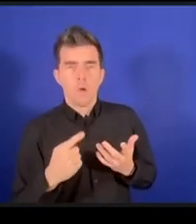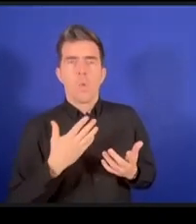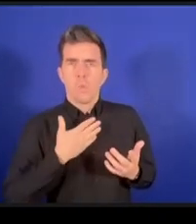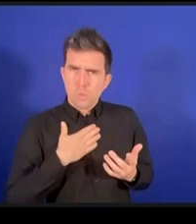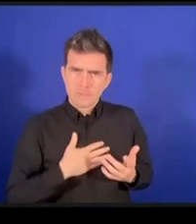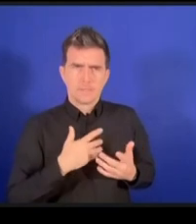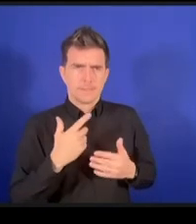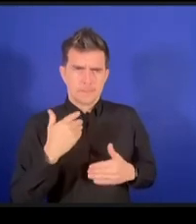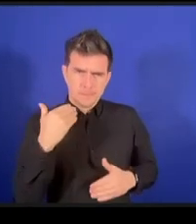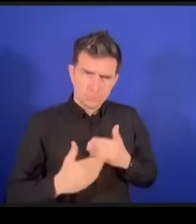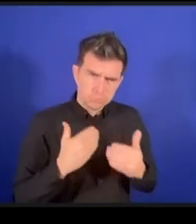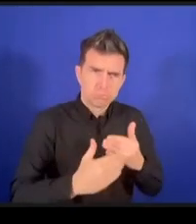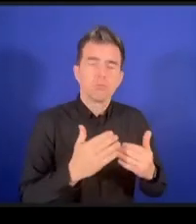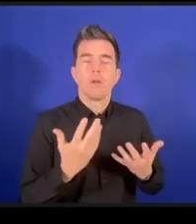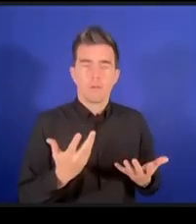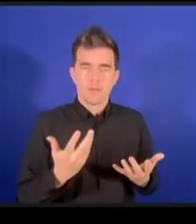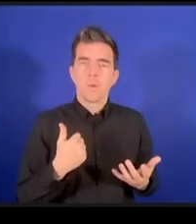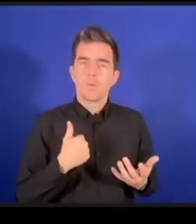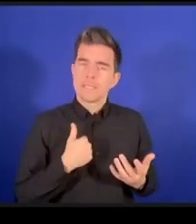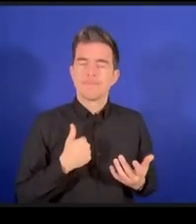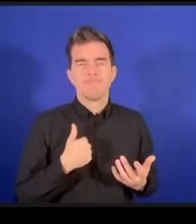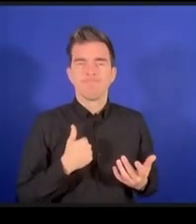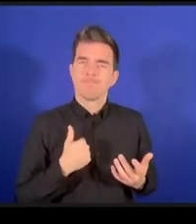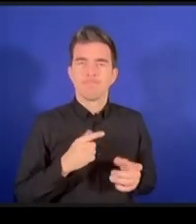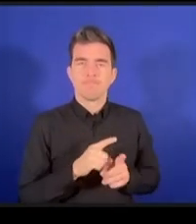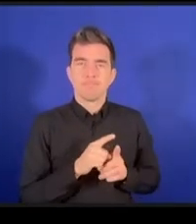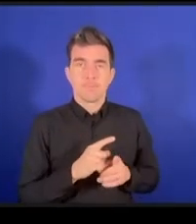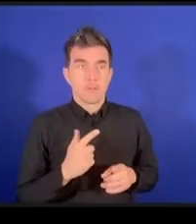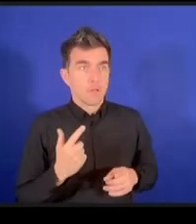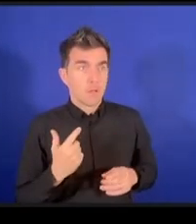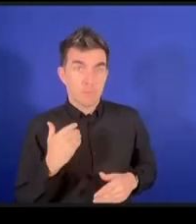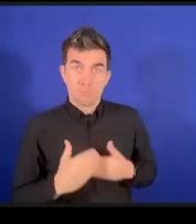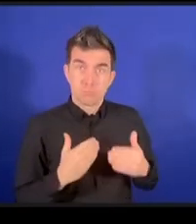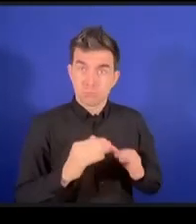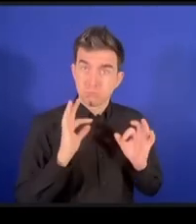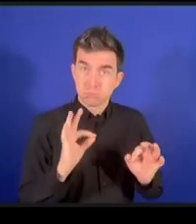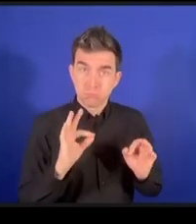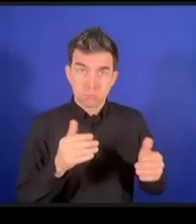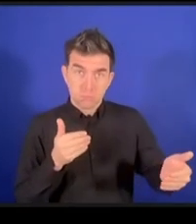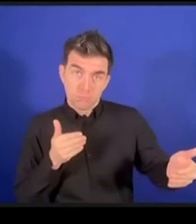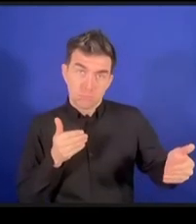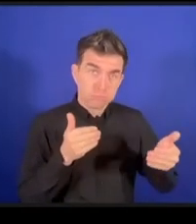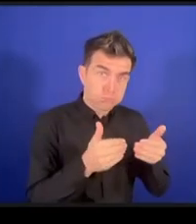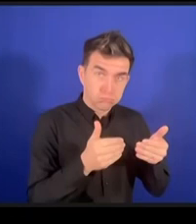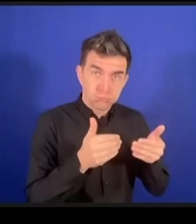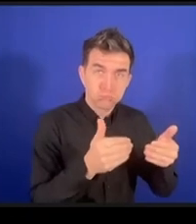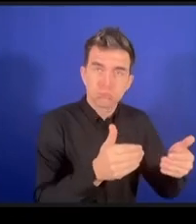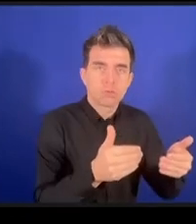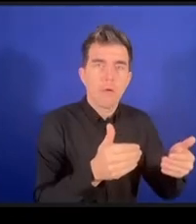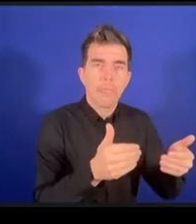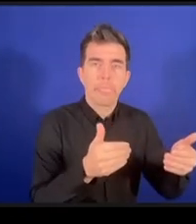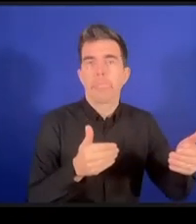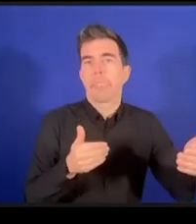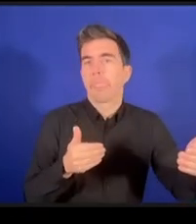здесь в данном контексте был проведён